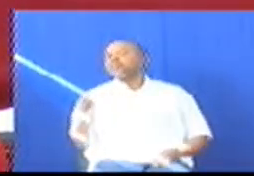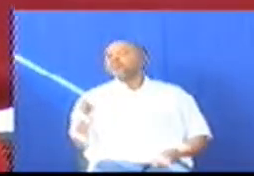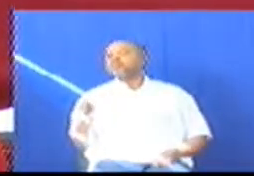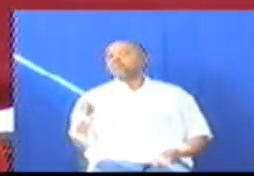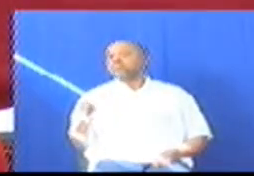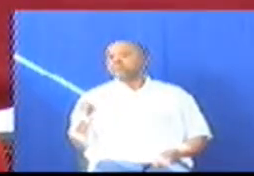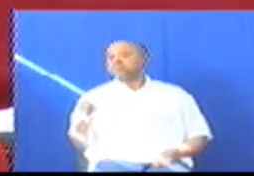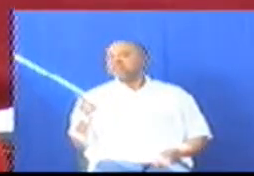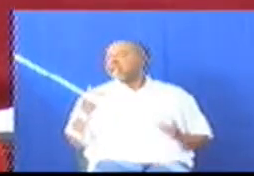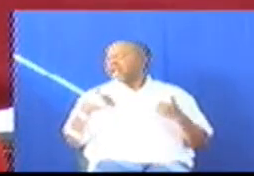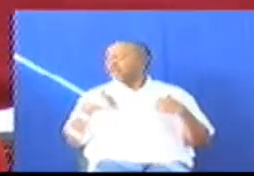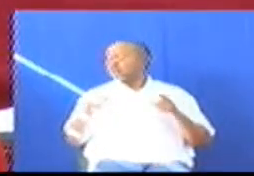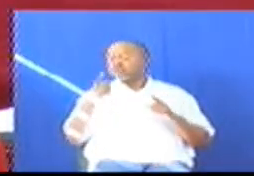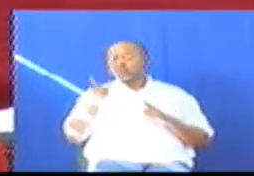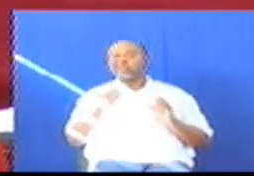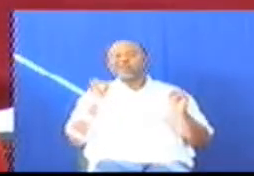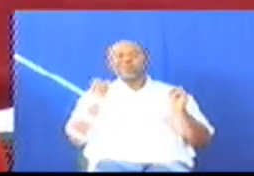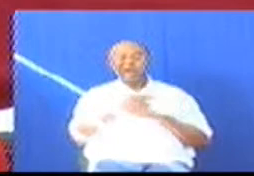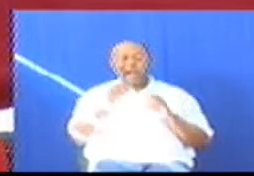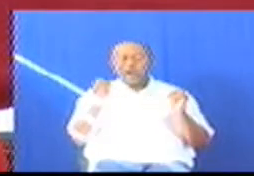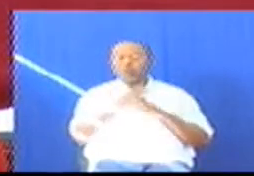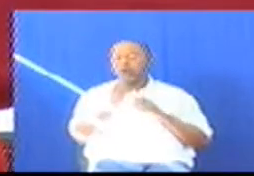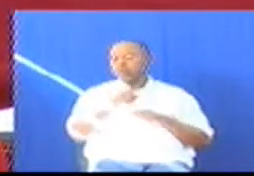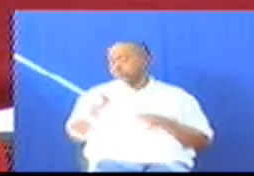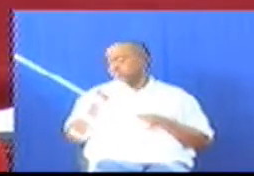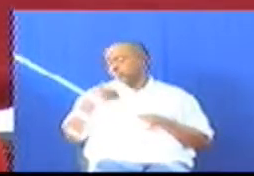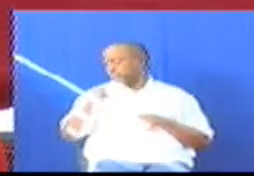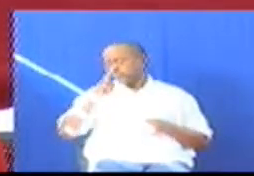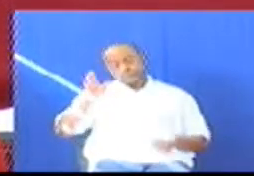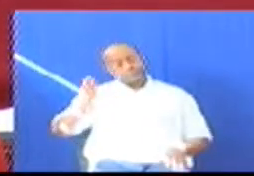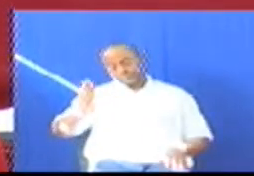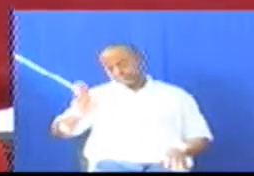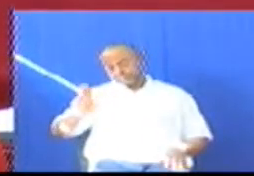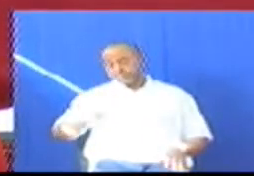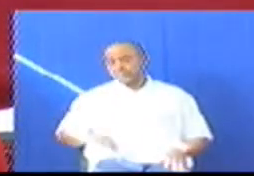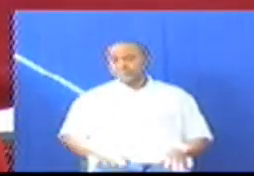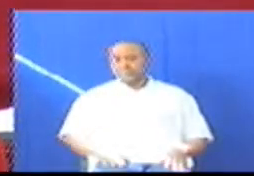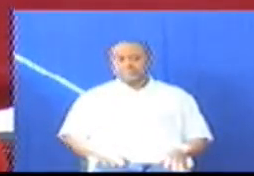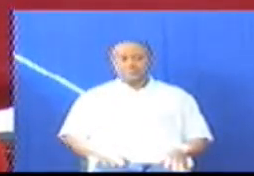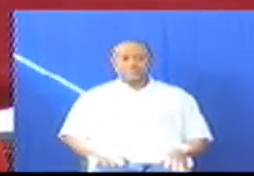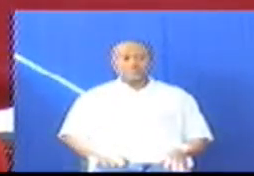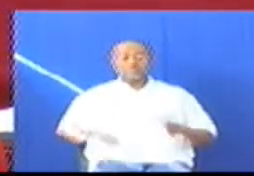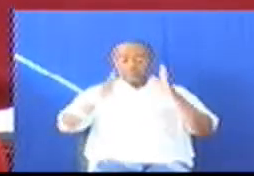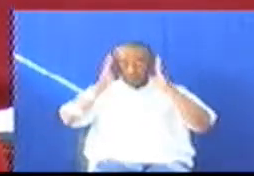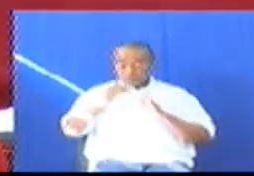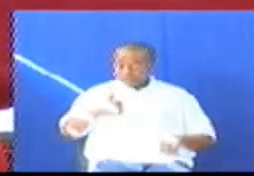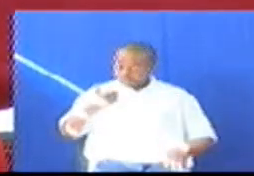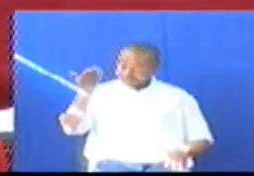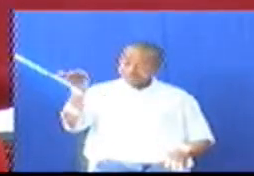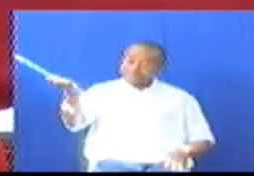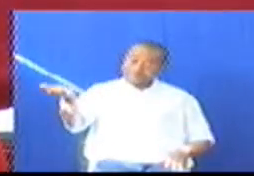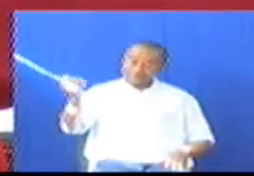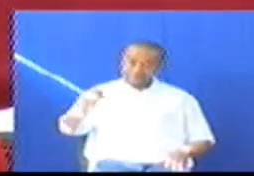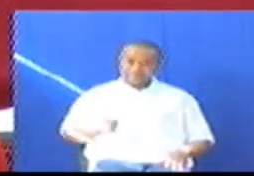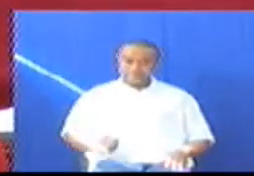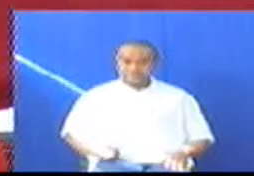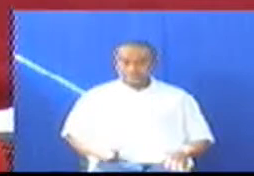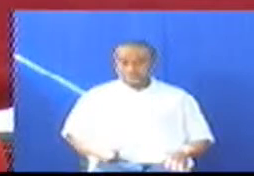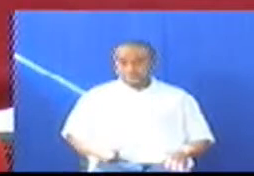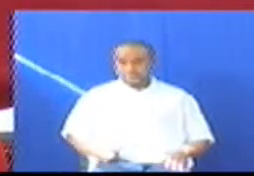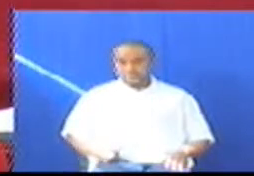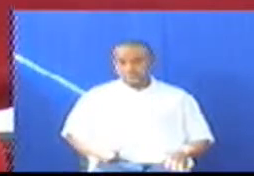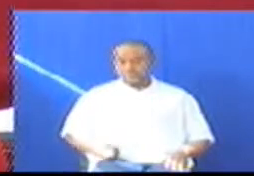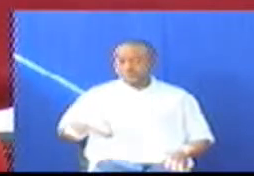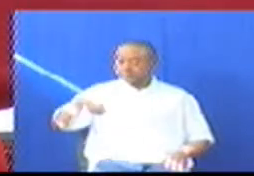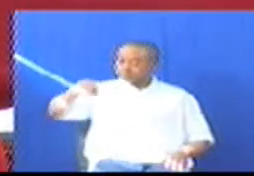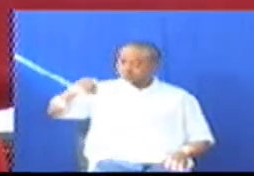tatizo haya yanayoonekana kwenye vitabu vyao visionekane tena. Mheshimiwa Spika, Pride Tanzania ilianzishwa